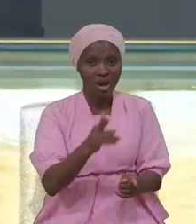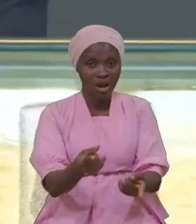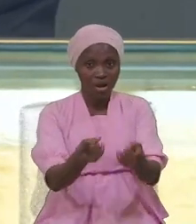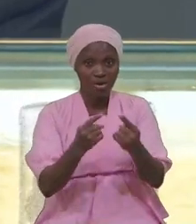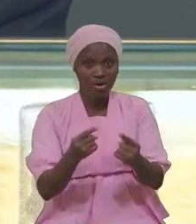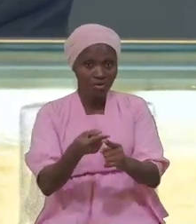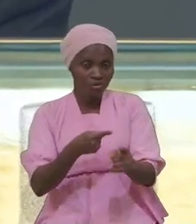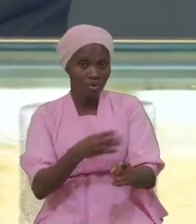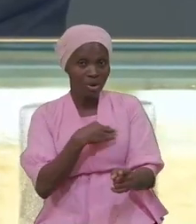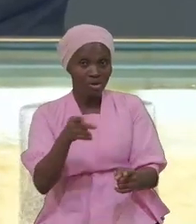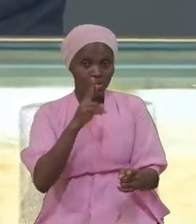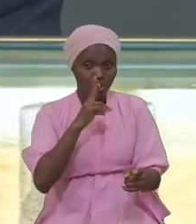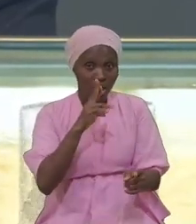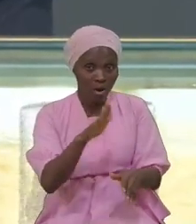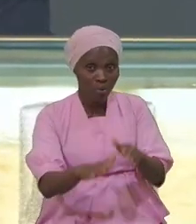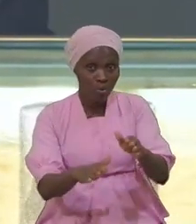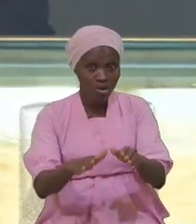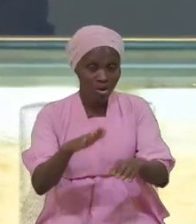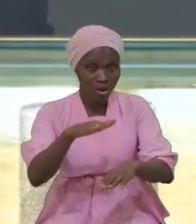là, et ils sortent